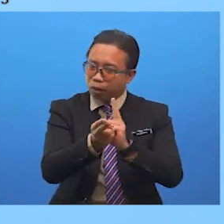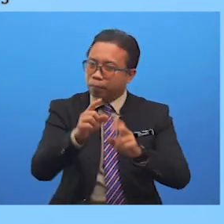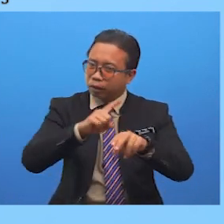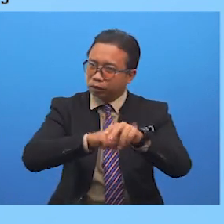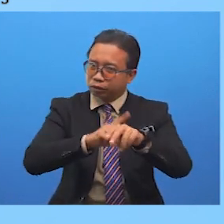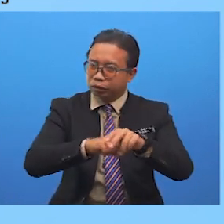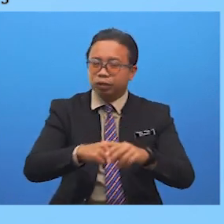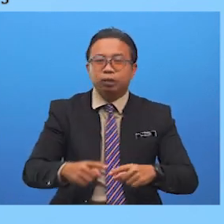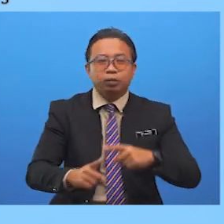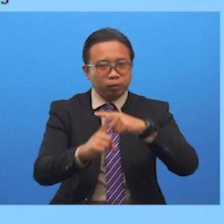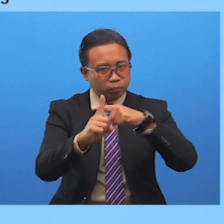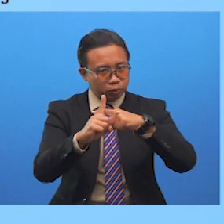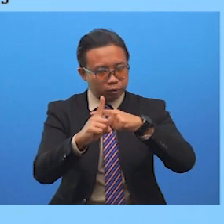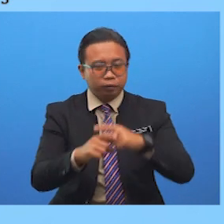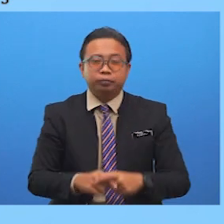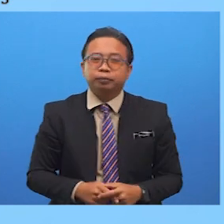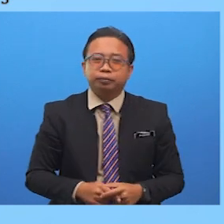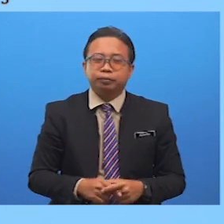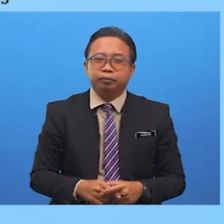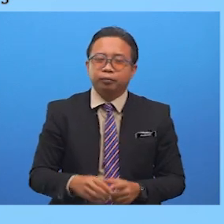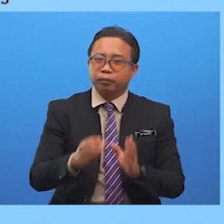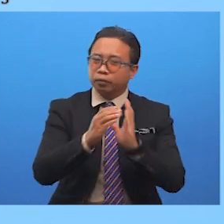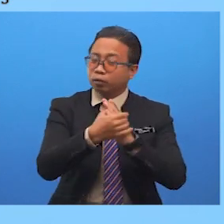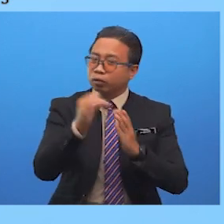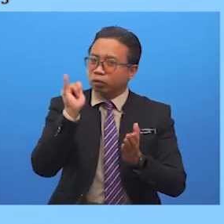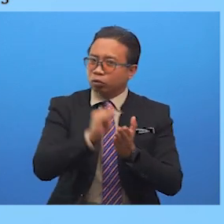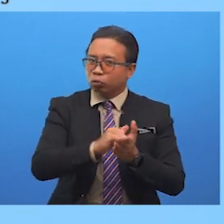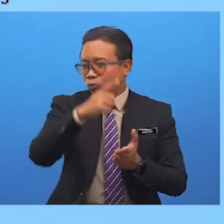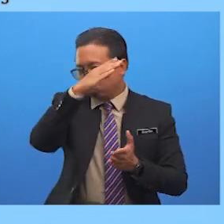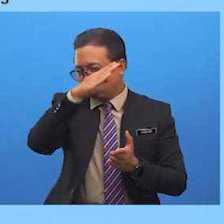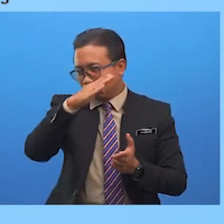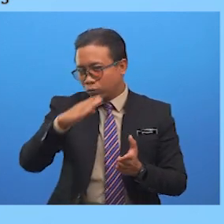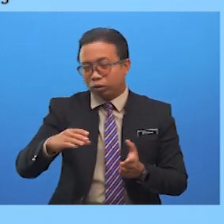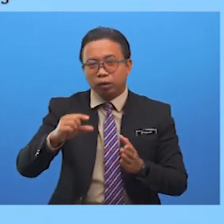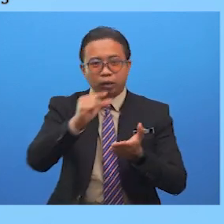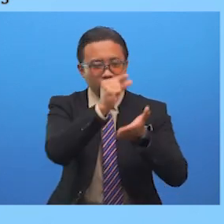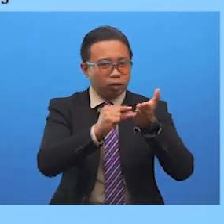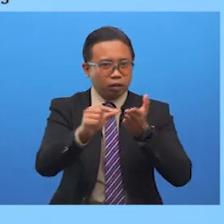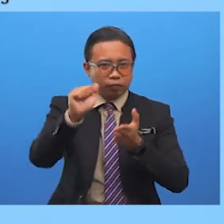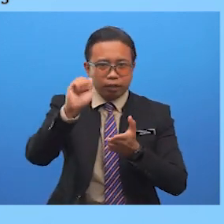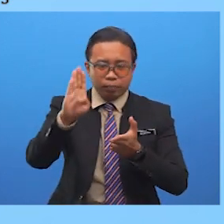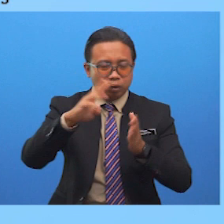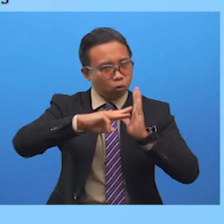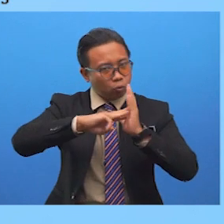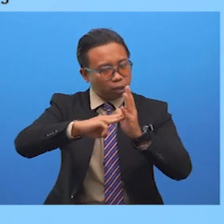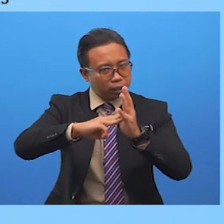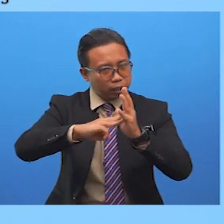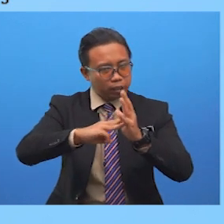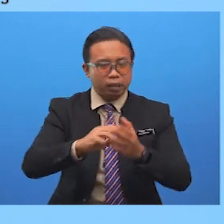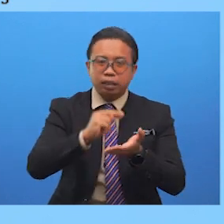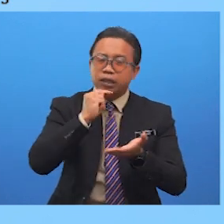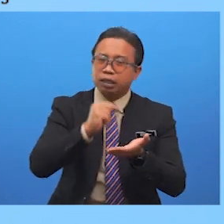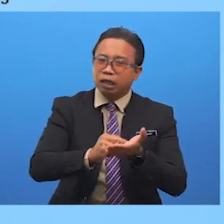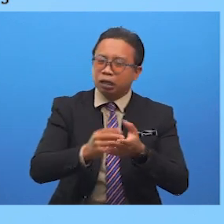masa adalah positif oleh itu kecenderungan bagi grave ini mewakili nilai